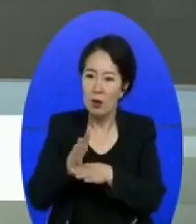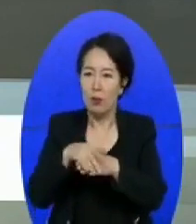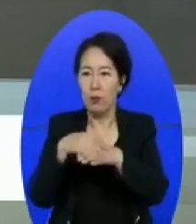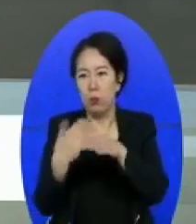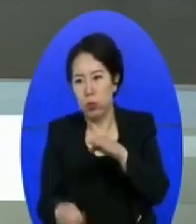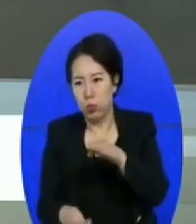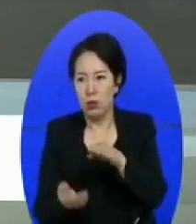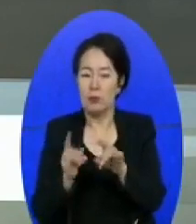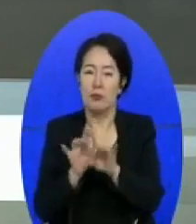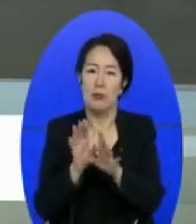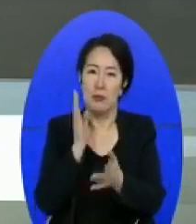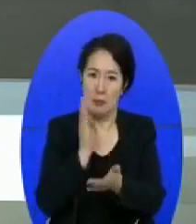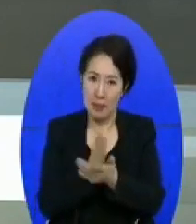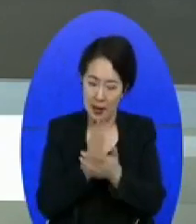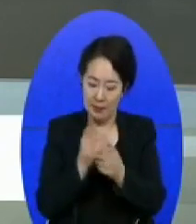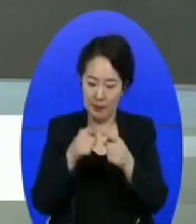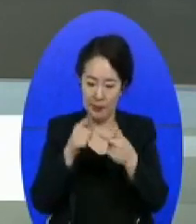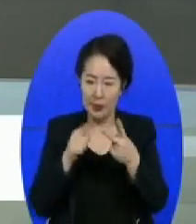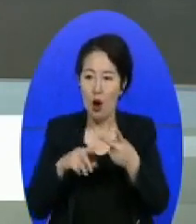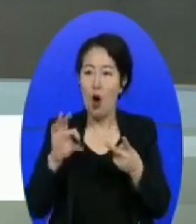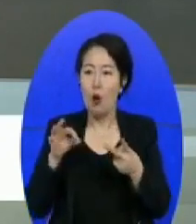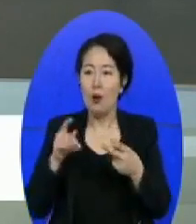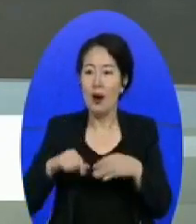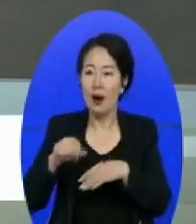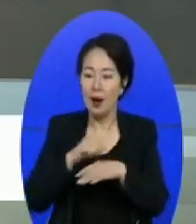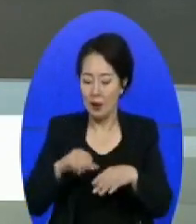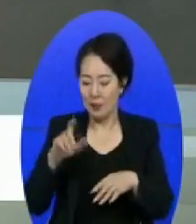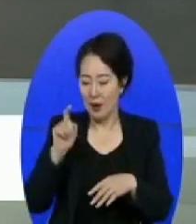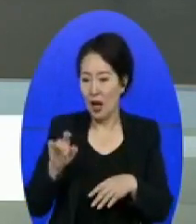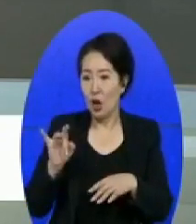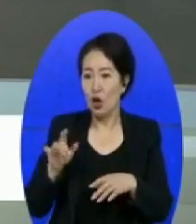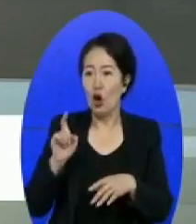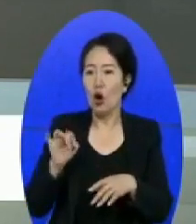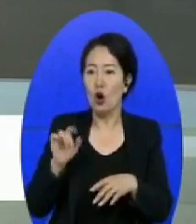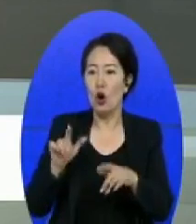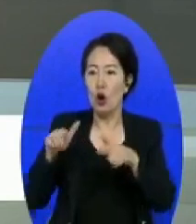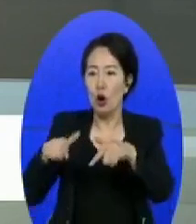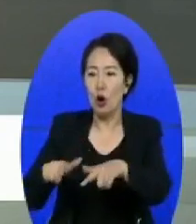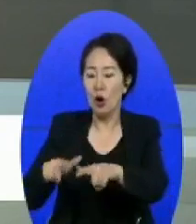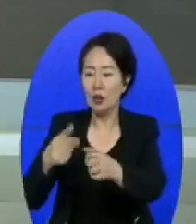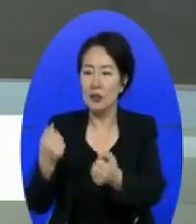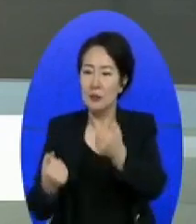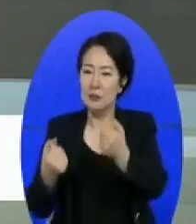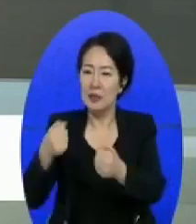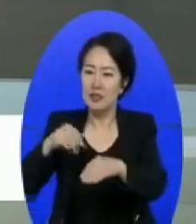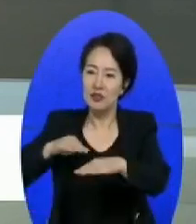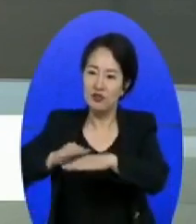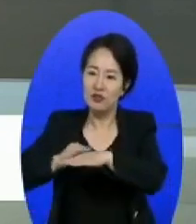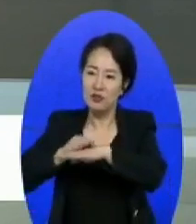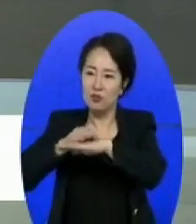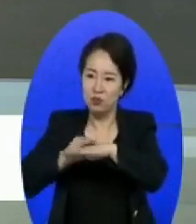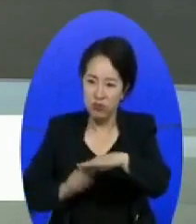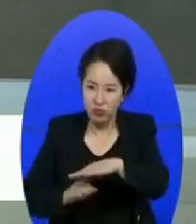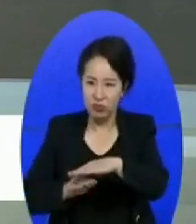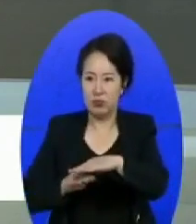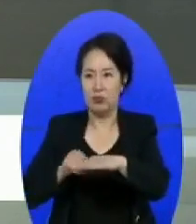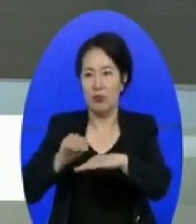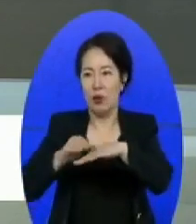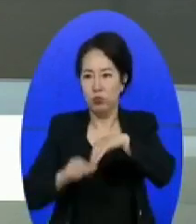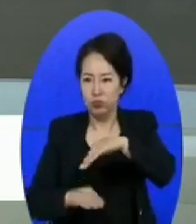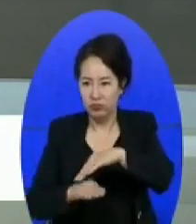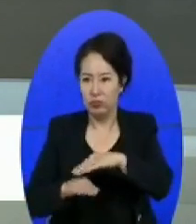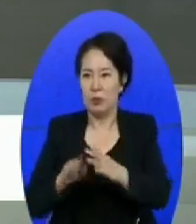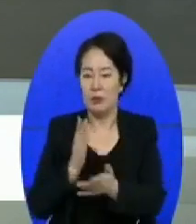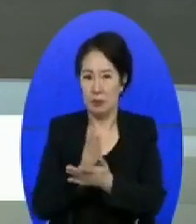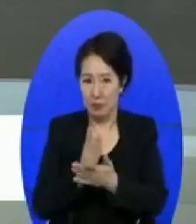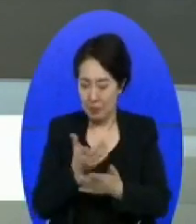осолдсон тохиолдол гарсан юм а. Түүний дараа мөн Өвөрхангай аймгийн Хар хорын суманд Орхон голд суудлын машин одоо мөс цөмөрч осолдсон байна. За тухай бүрэн